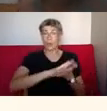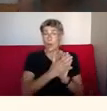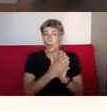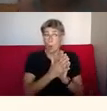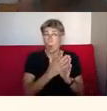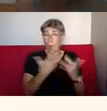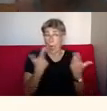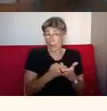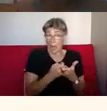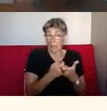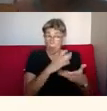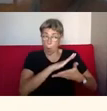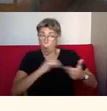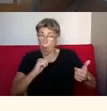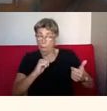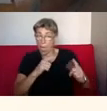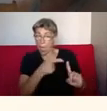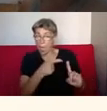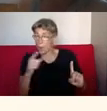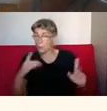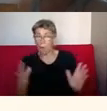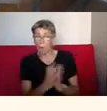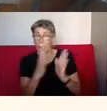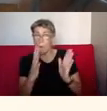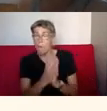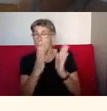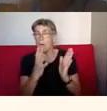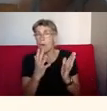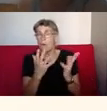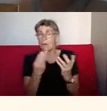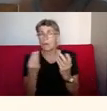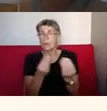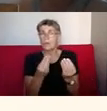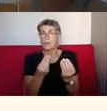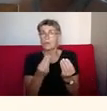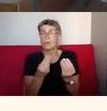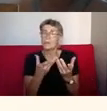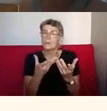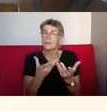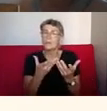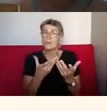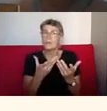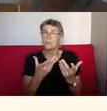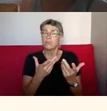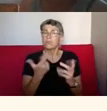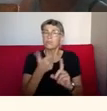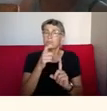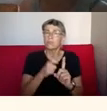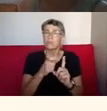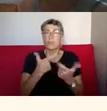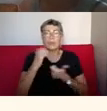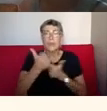des rencontres qui ont pu vraiment qui ont permis en fait de faire monter en compétence des